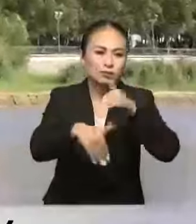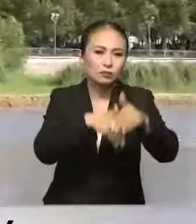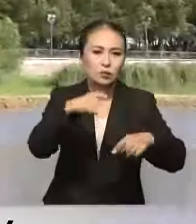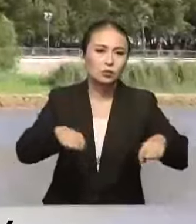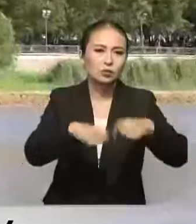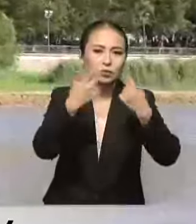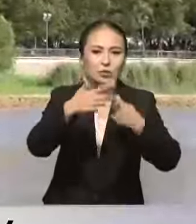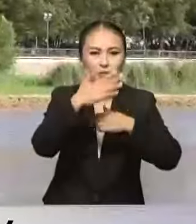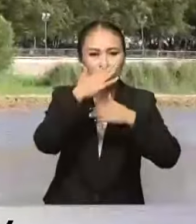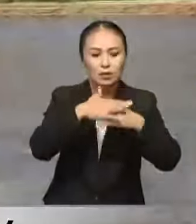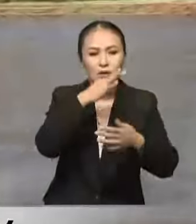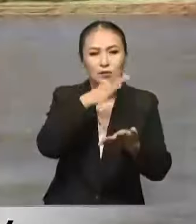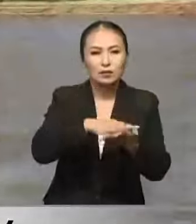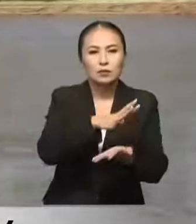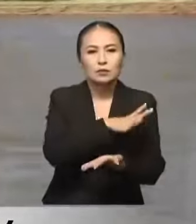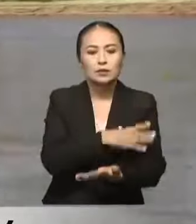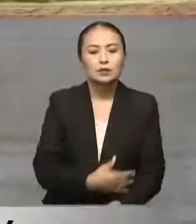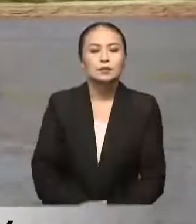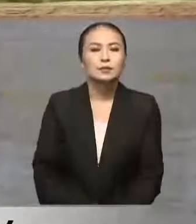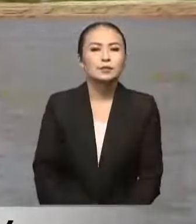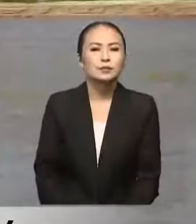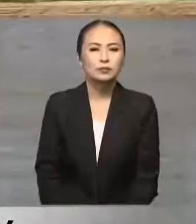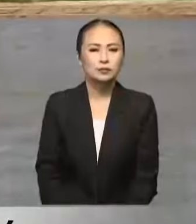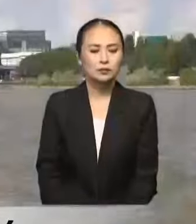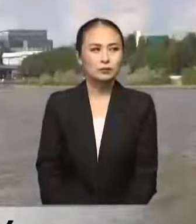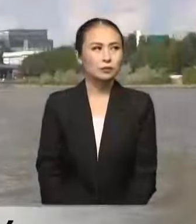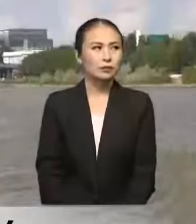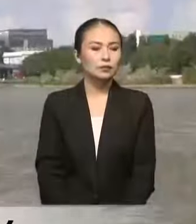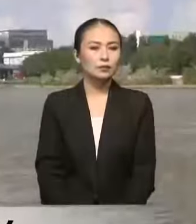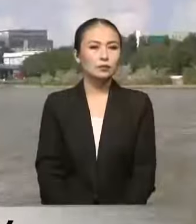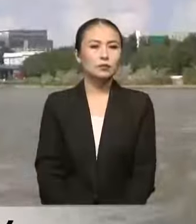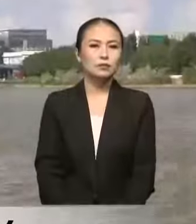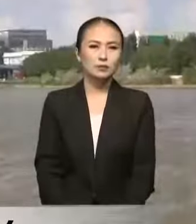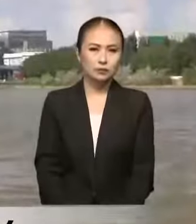30-ға жуық тұрғын жауапкершілікке тартылған. Асланбек Шығыр, Жандос Рахметуллин, 24 KZ, Атырау.